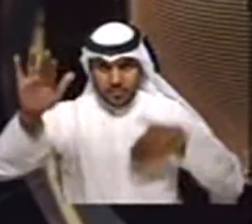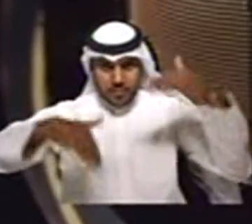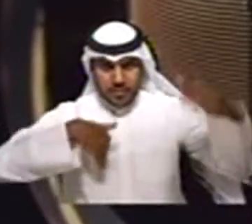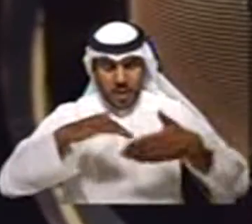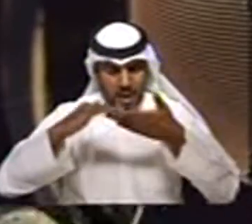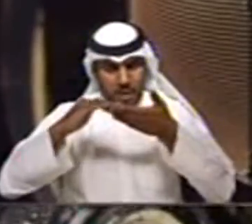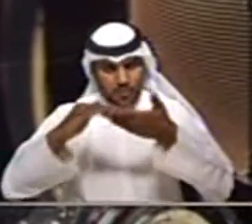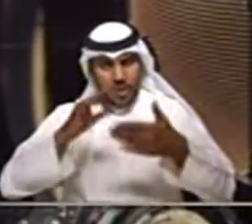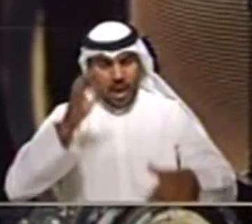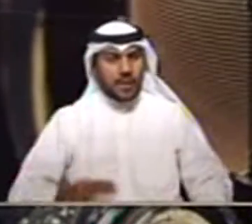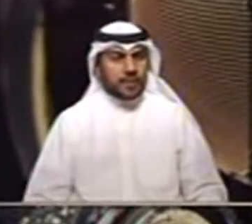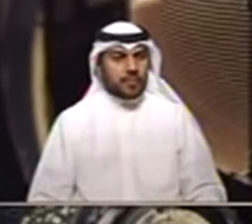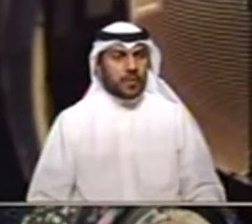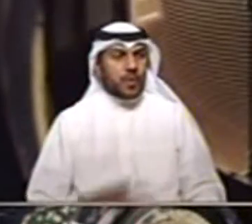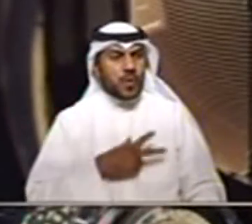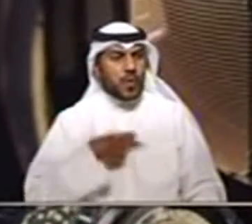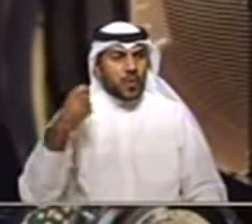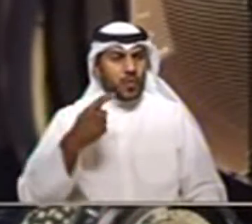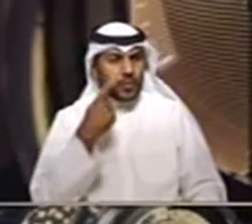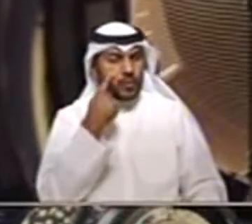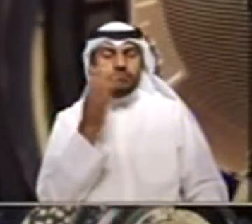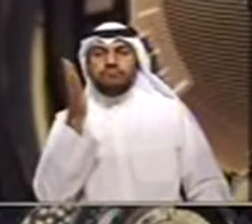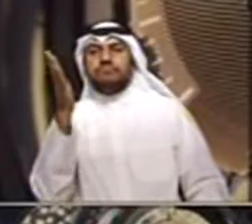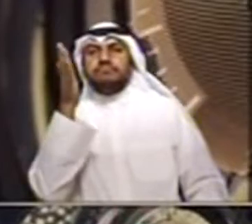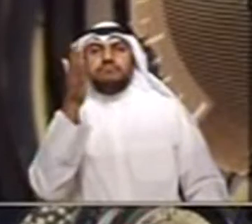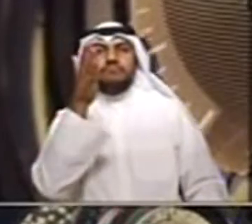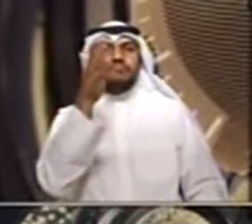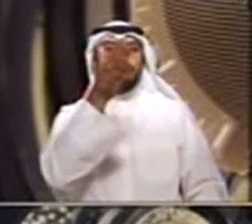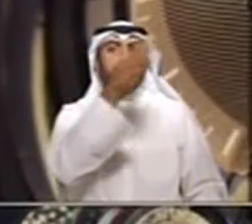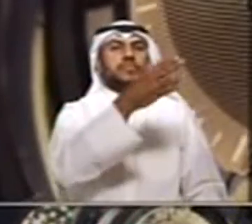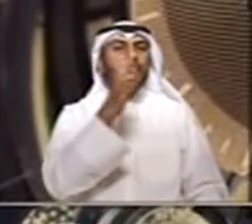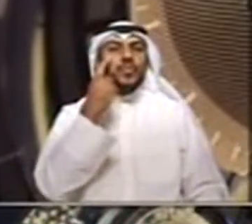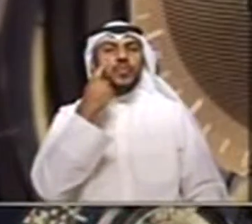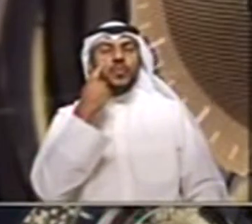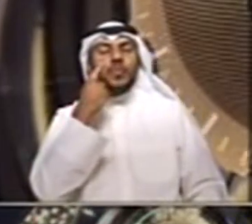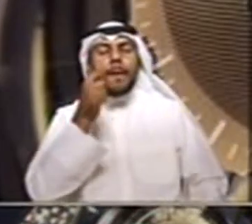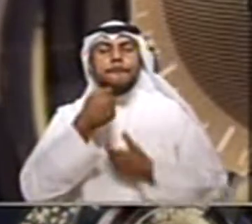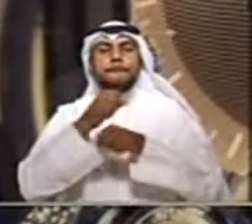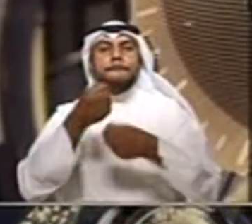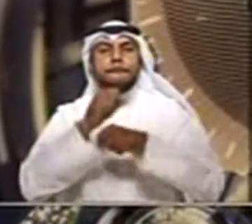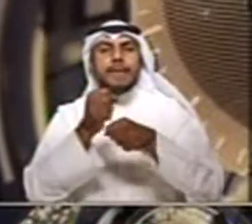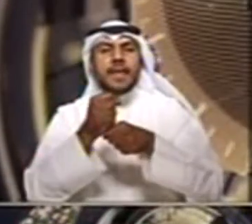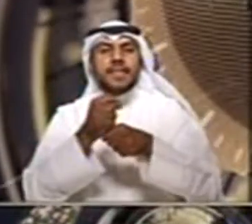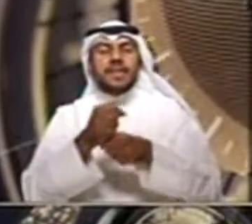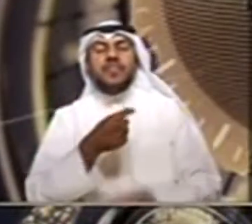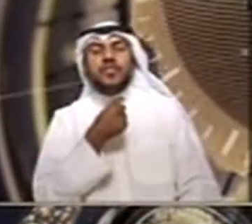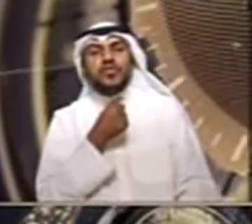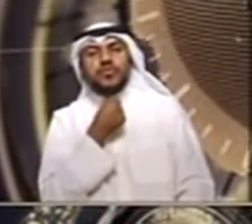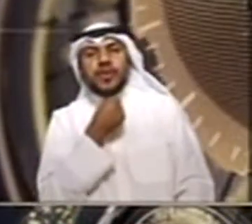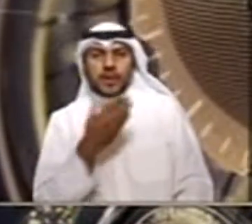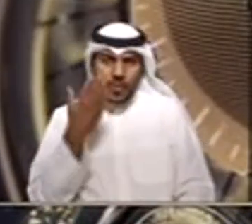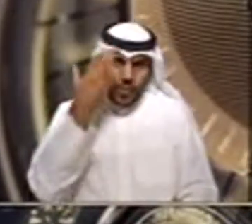الشعلة عقب زيارة تفقدية قام بها لفرعي البلدية بمحافظتي الجهراء